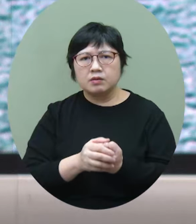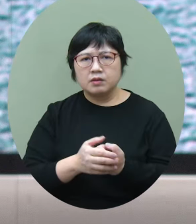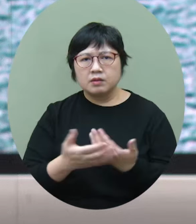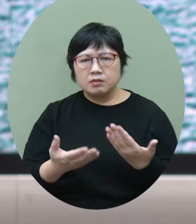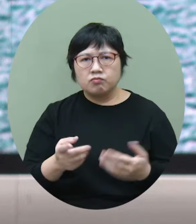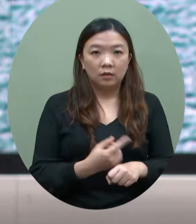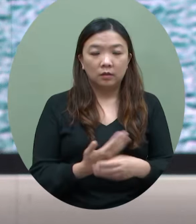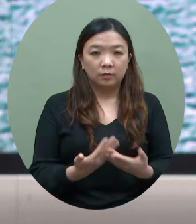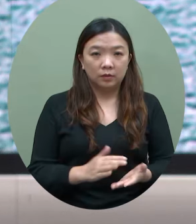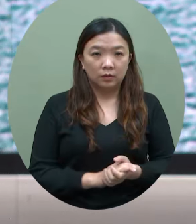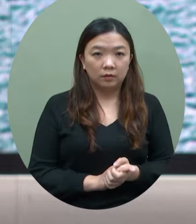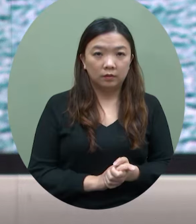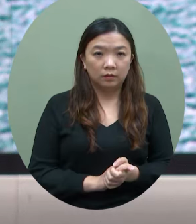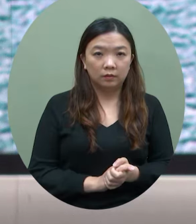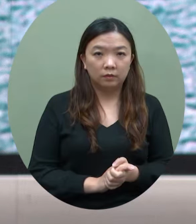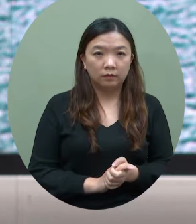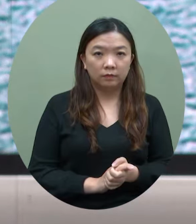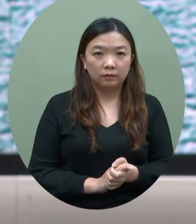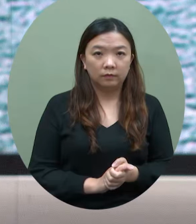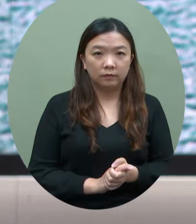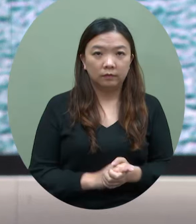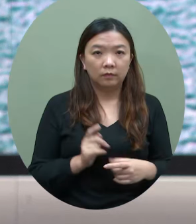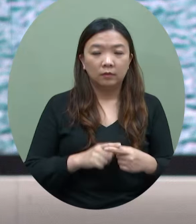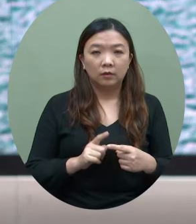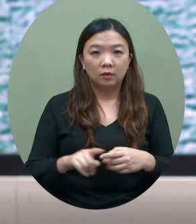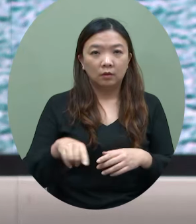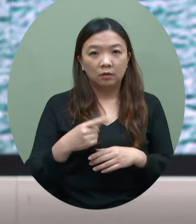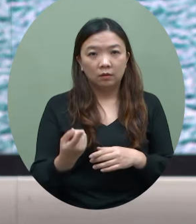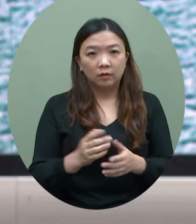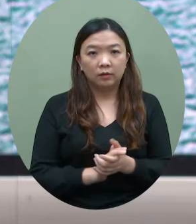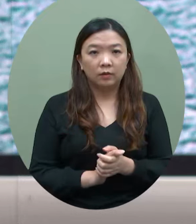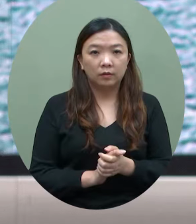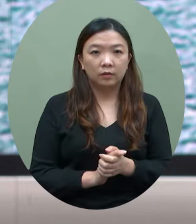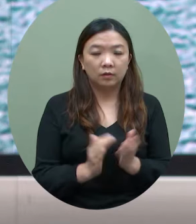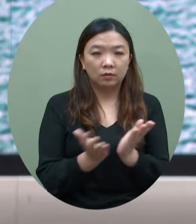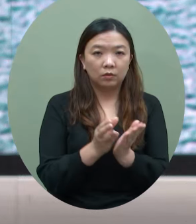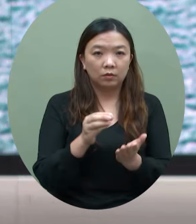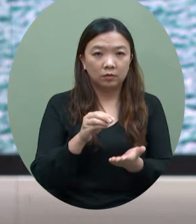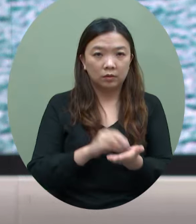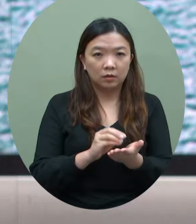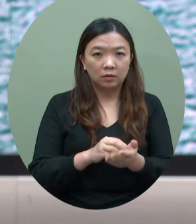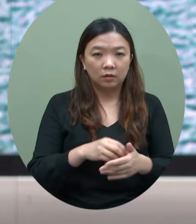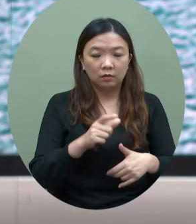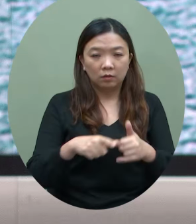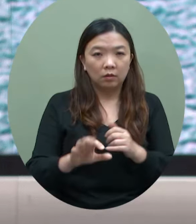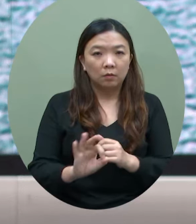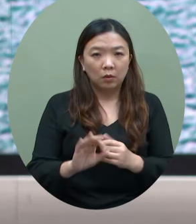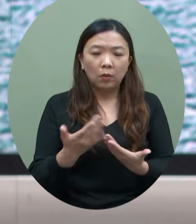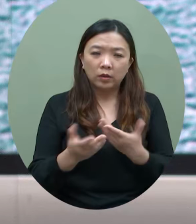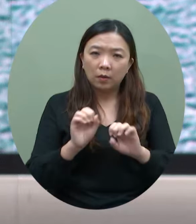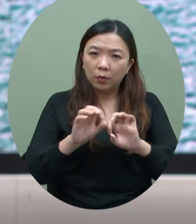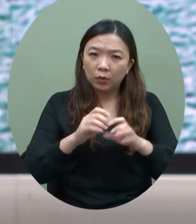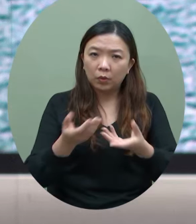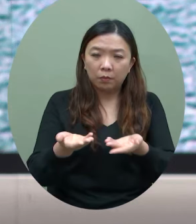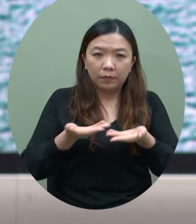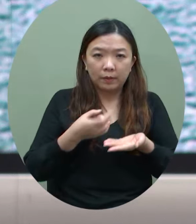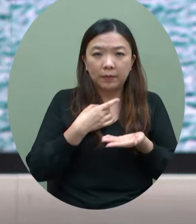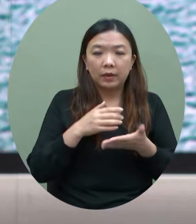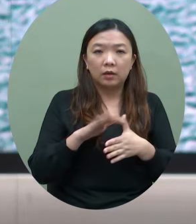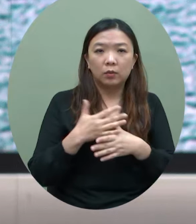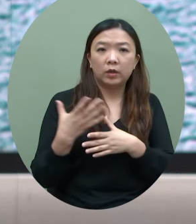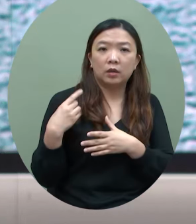呢一刻咧，我就未見到有一啲其他座嗰啲確診個案啦。咁可能啲報告未嚟到都唔定嘅，因為琴日先至做